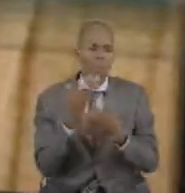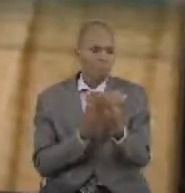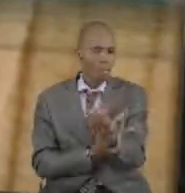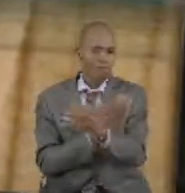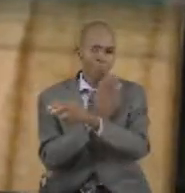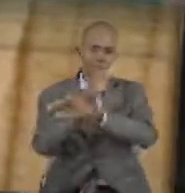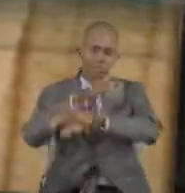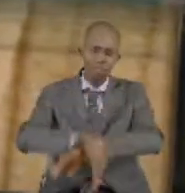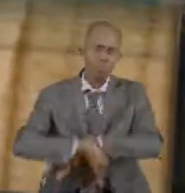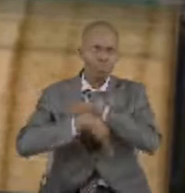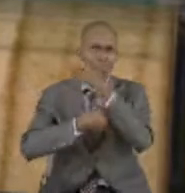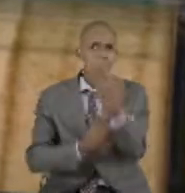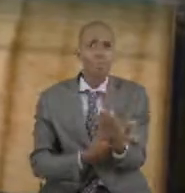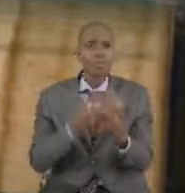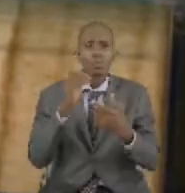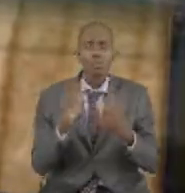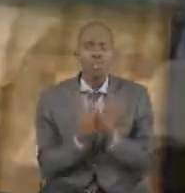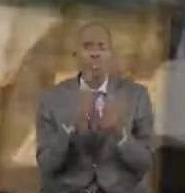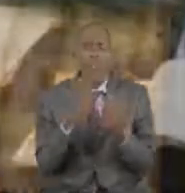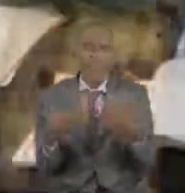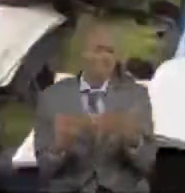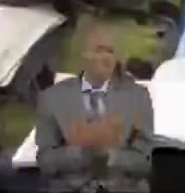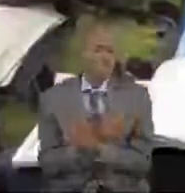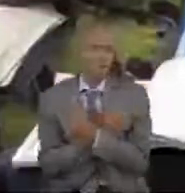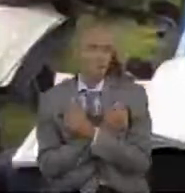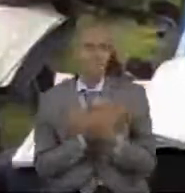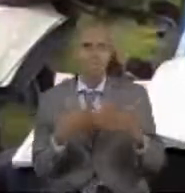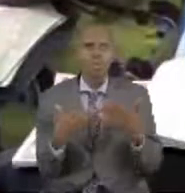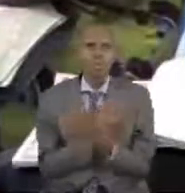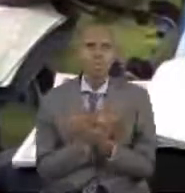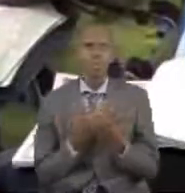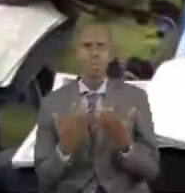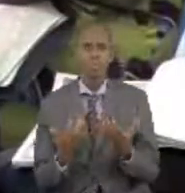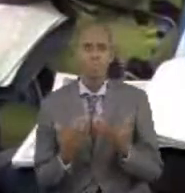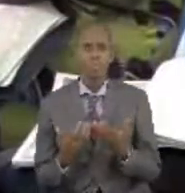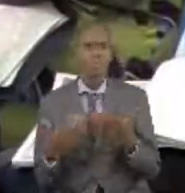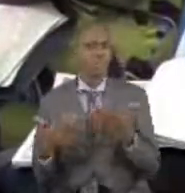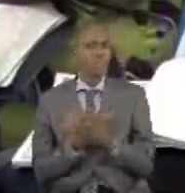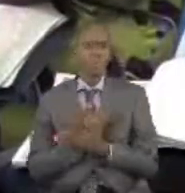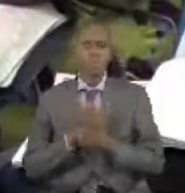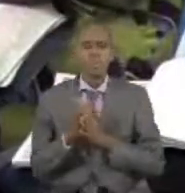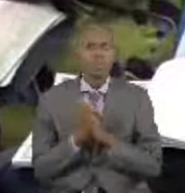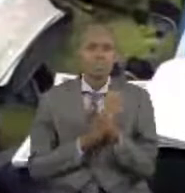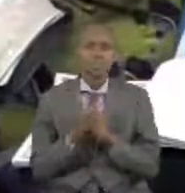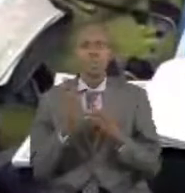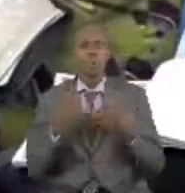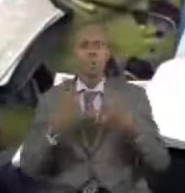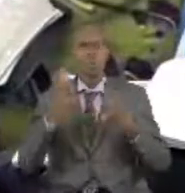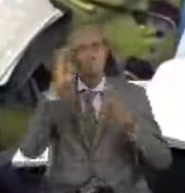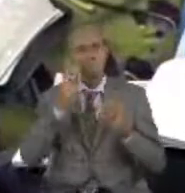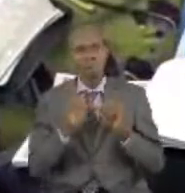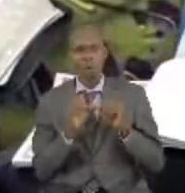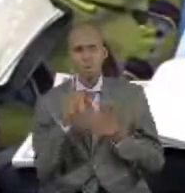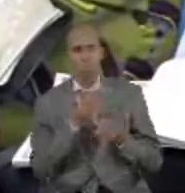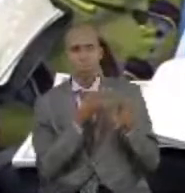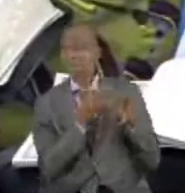mais j'étais avec le nouveau le nouveau l homme un nouvel amour et nouvel engagement comme ils